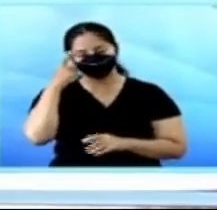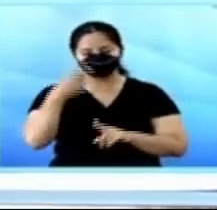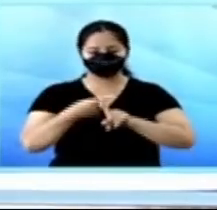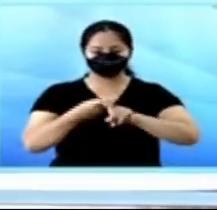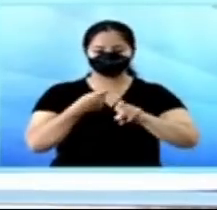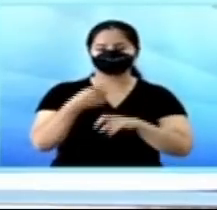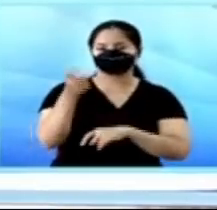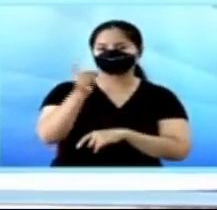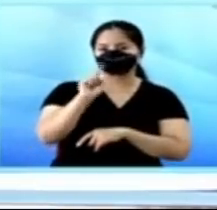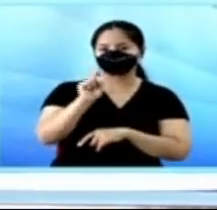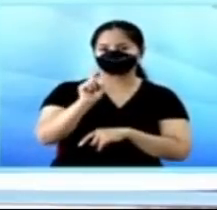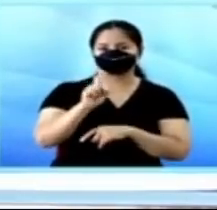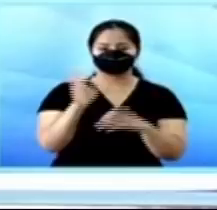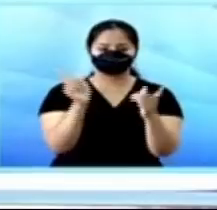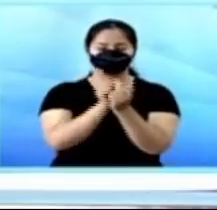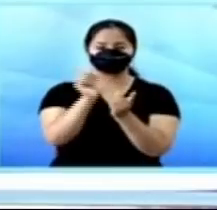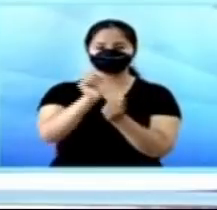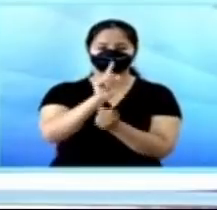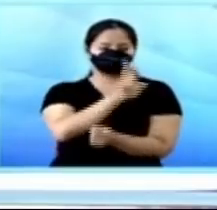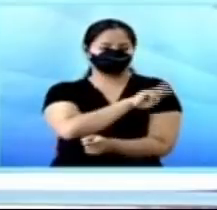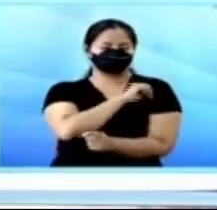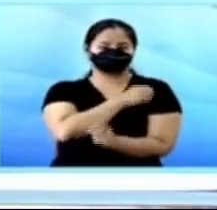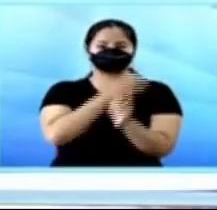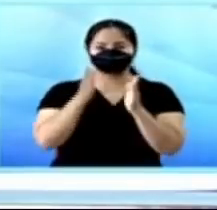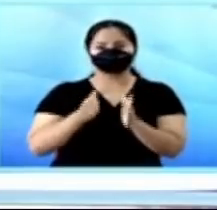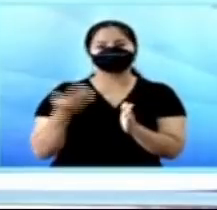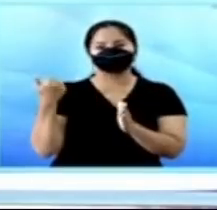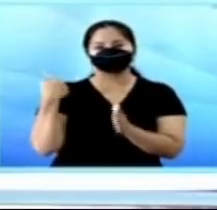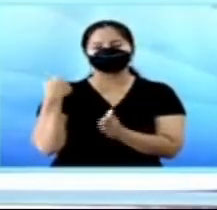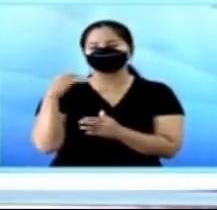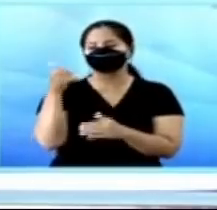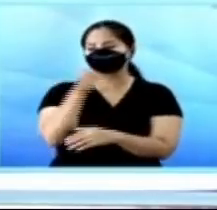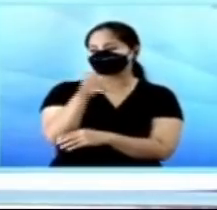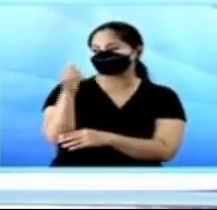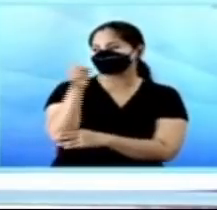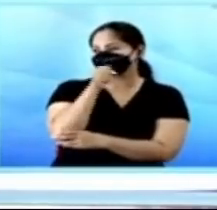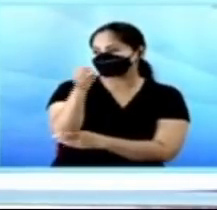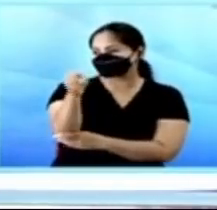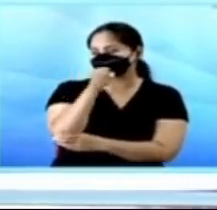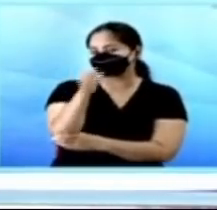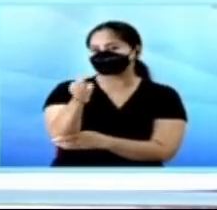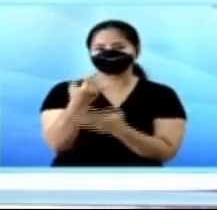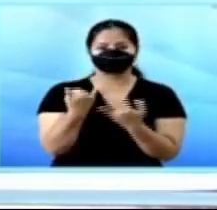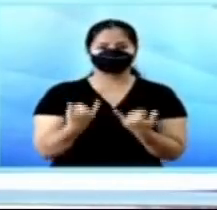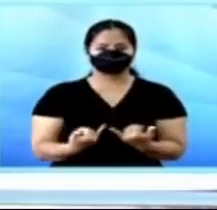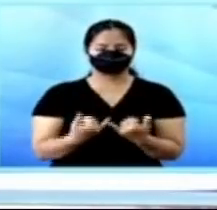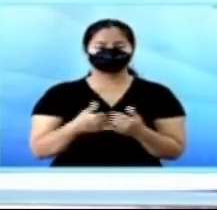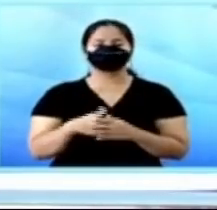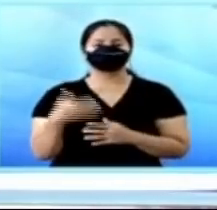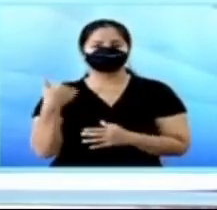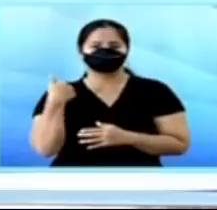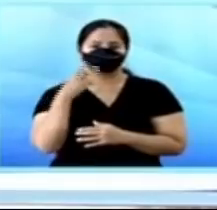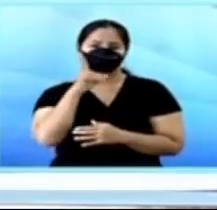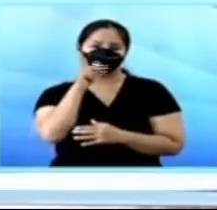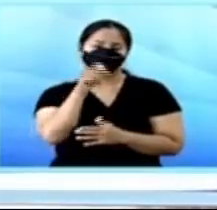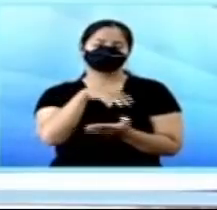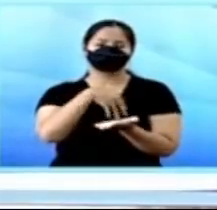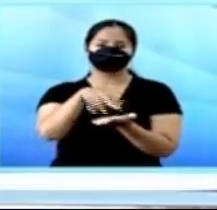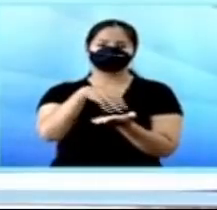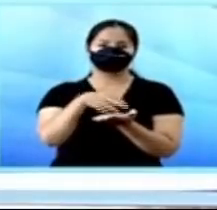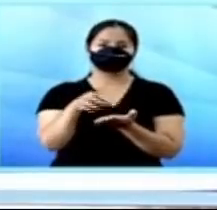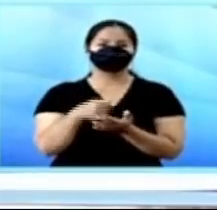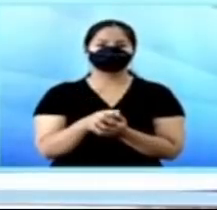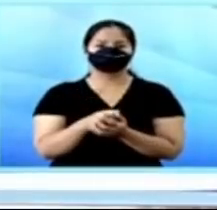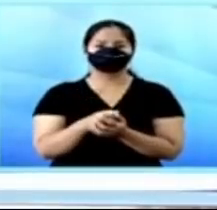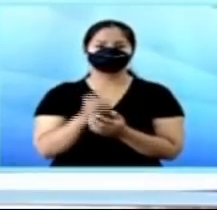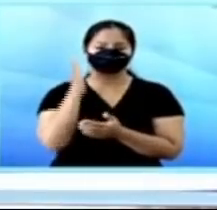ที่มากกับที่เสื้อซึ่งทีมแพทย์ของพวกเฮานี่กำลังลงสอบสวนอยู่เนาะซึ่งจะให้การแถลงข่าวตามภ